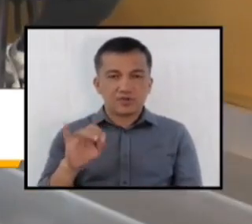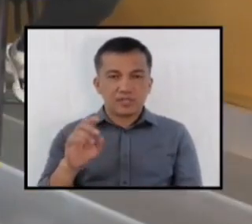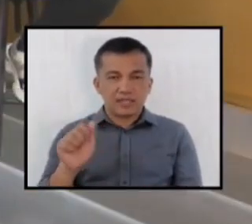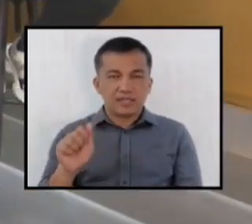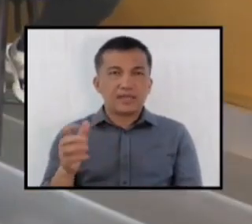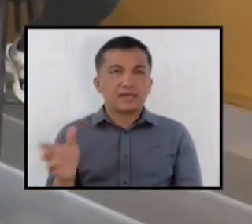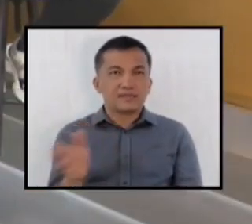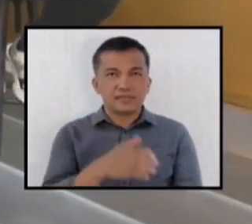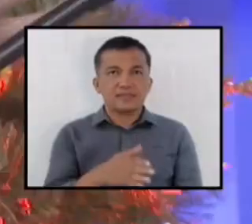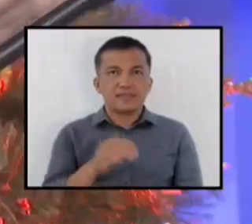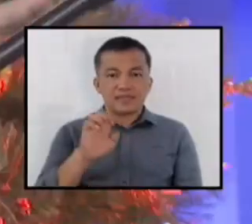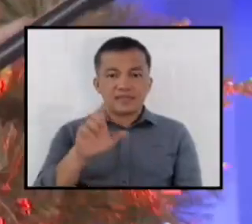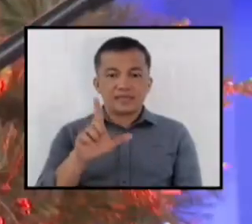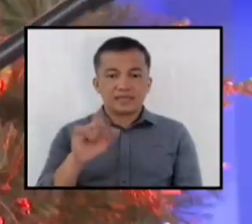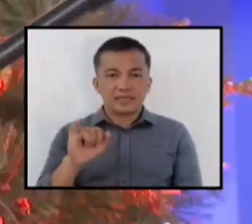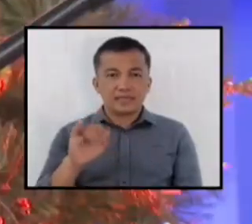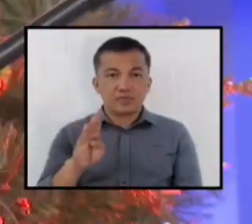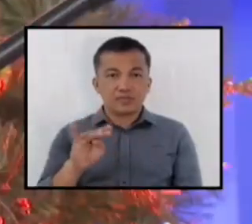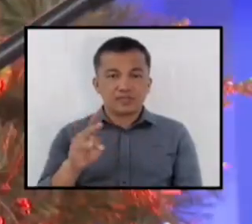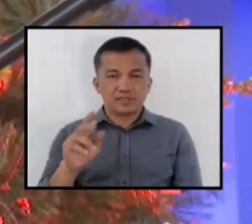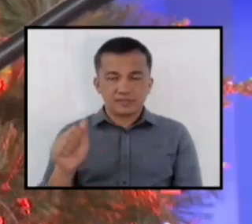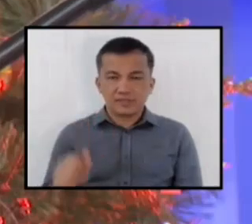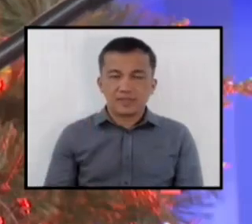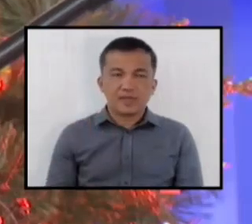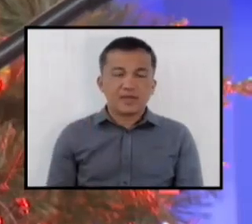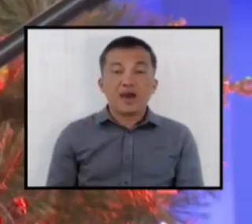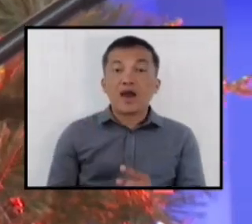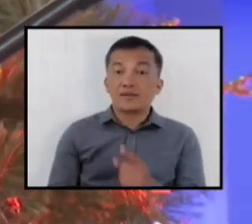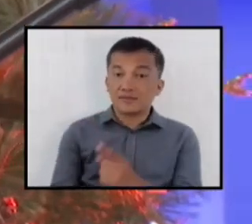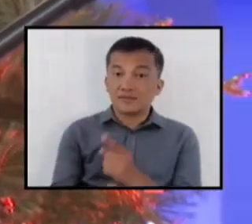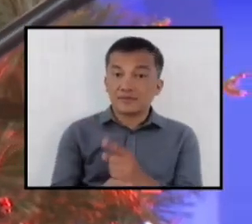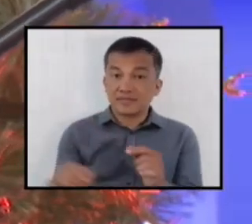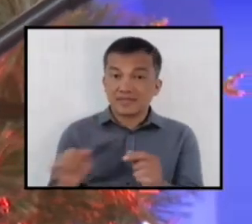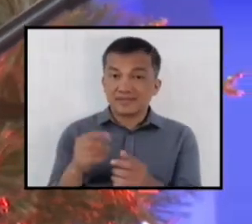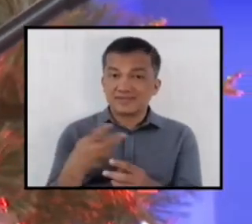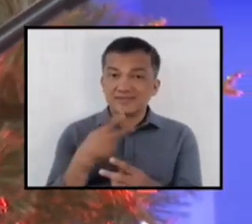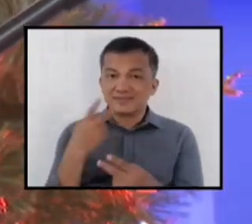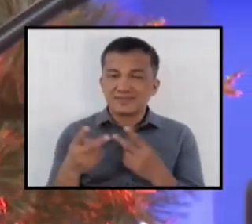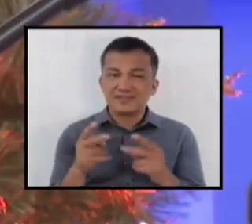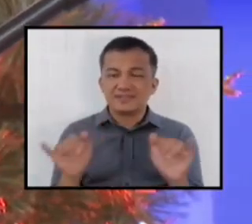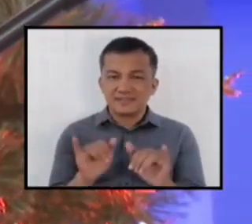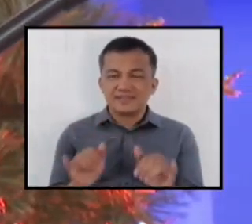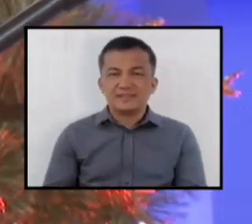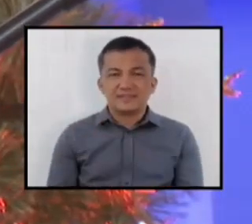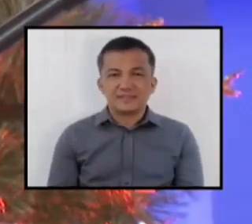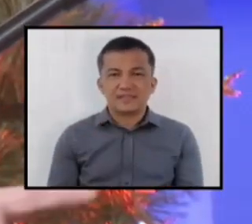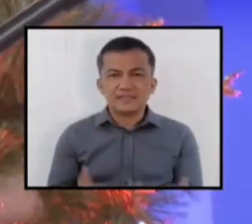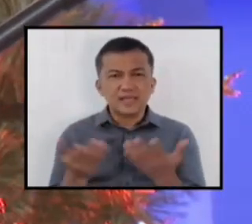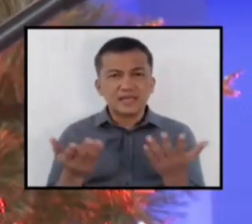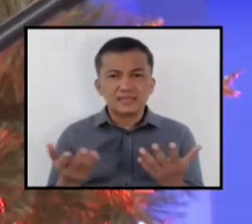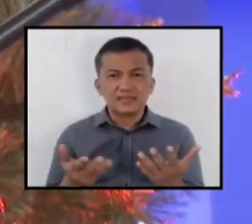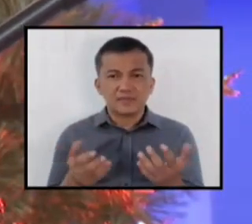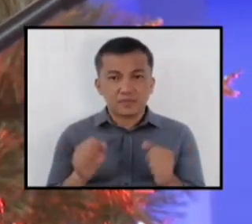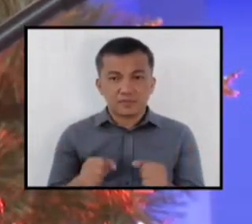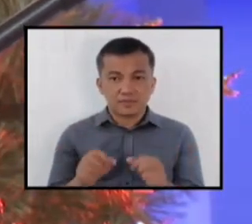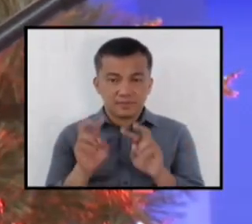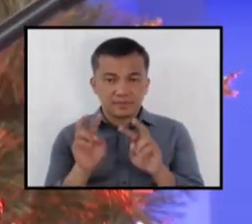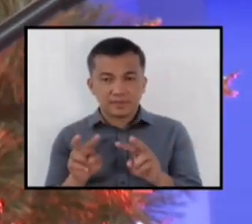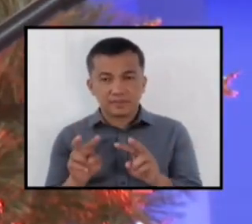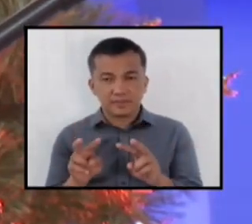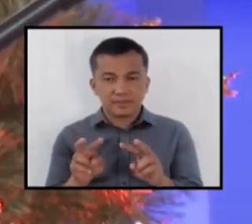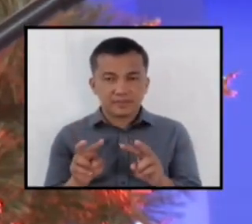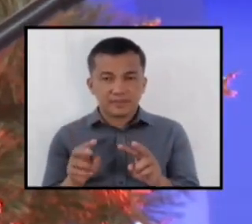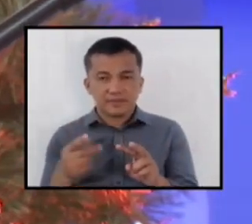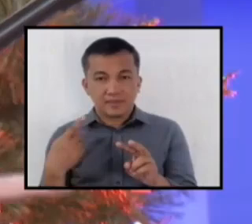parang ka-voice mo sila, di ba? Yes. So, saan pa namin kayo mapapanood? Or meron ba